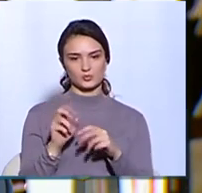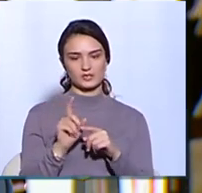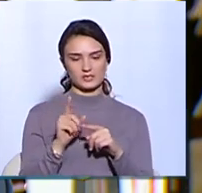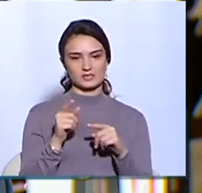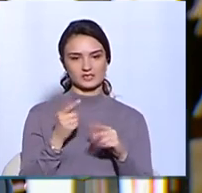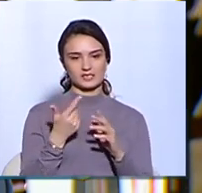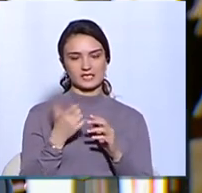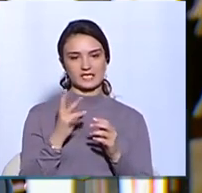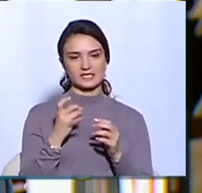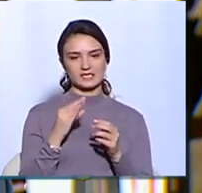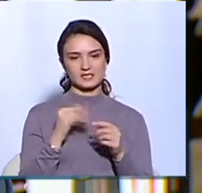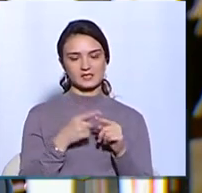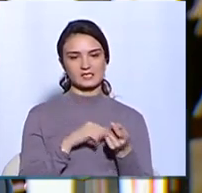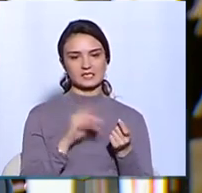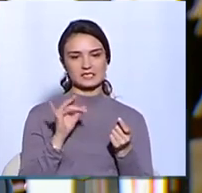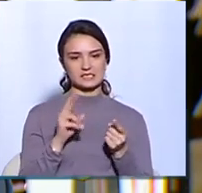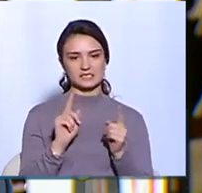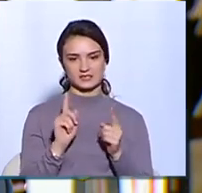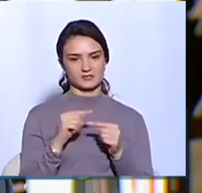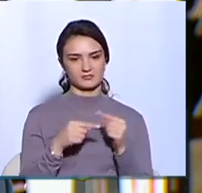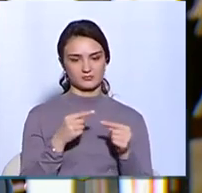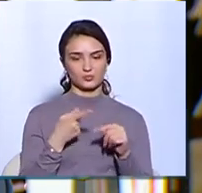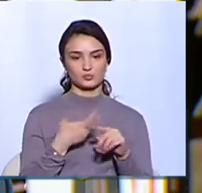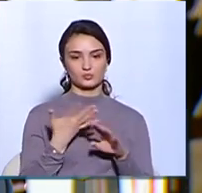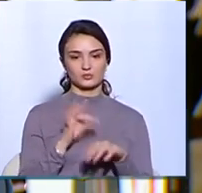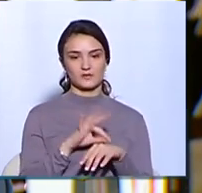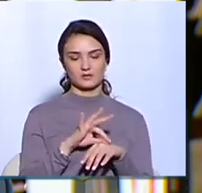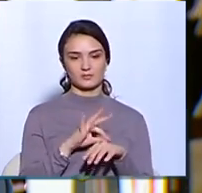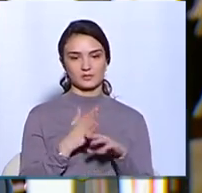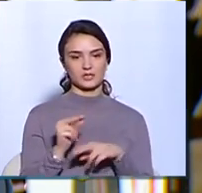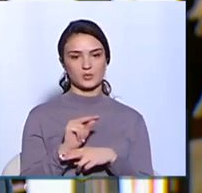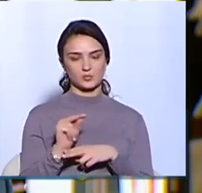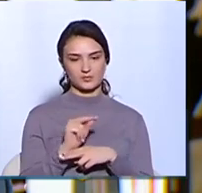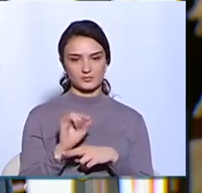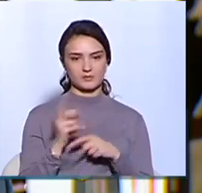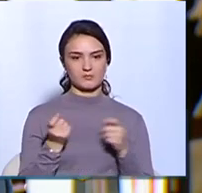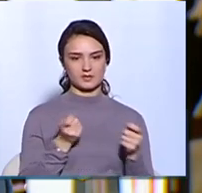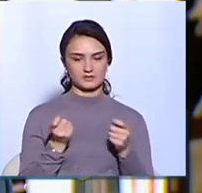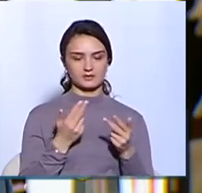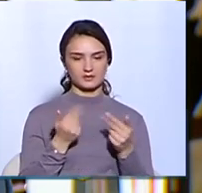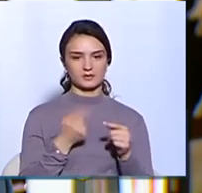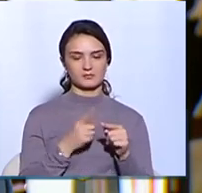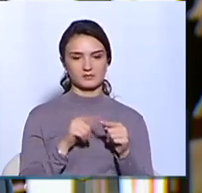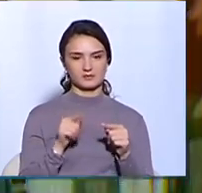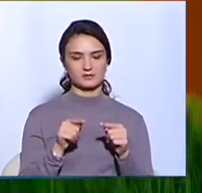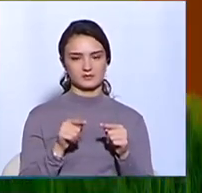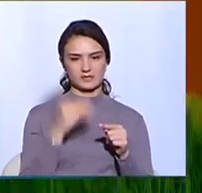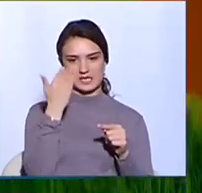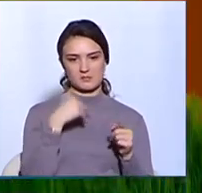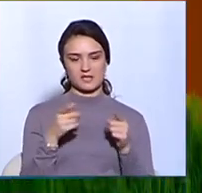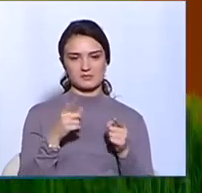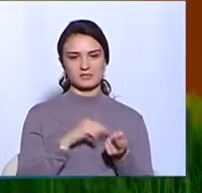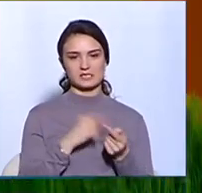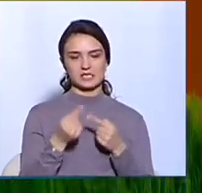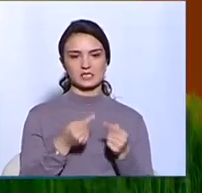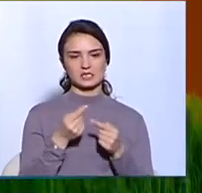რასაც ქვია რისკების განსაზღვრა და თუ ეს დაავადება არის განკურნებადი ან მართვადი, რა თქმა უნდა, ამასაც მიეწერა. ეპილეფსიის